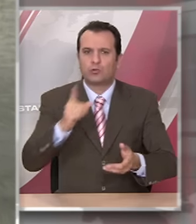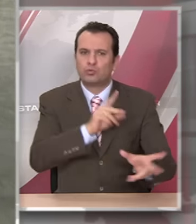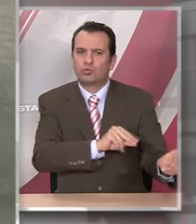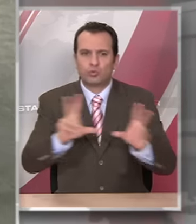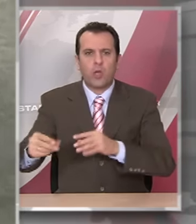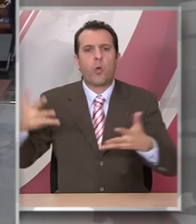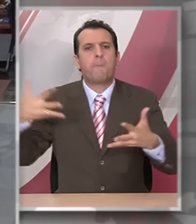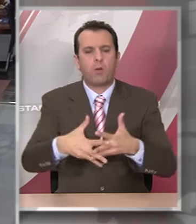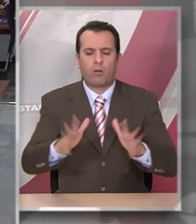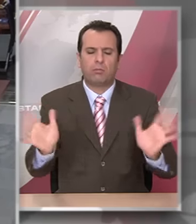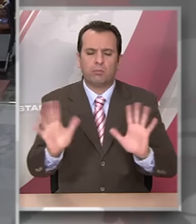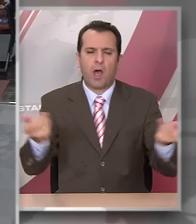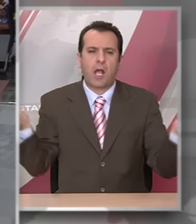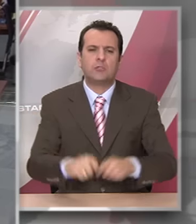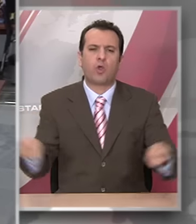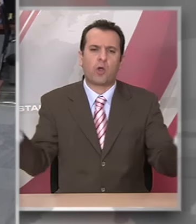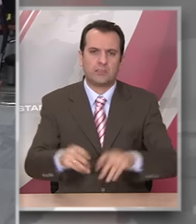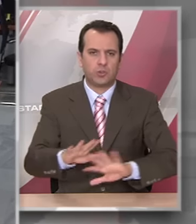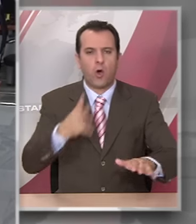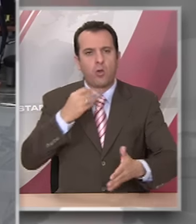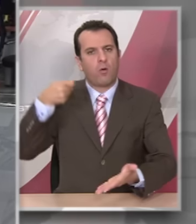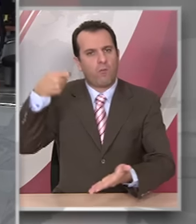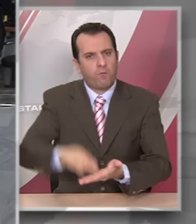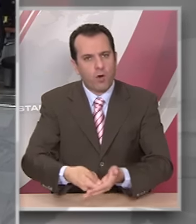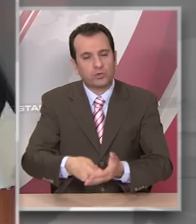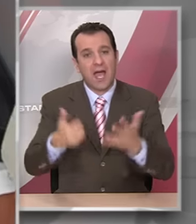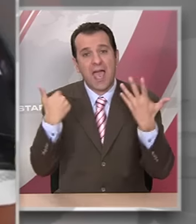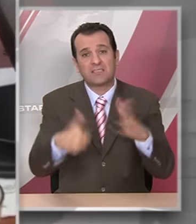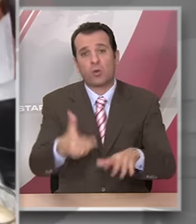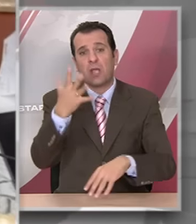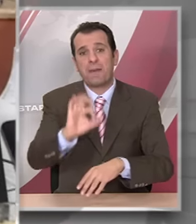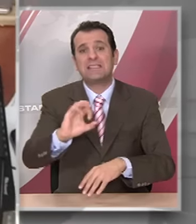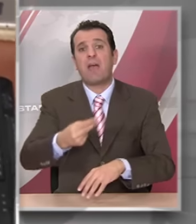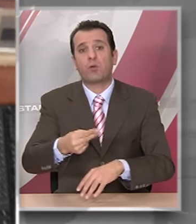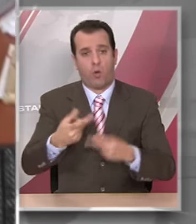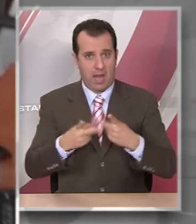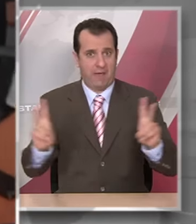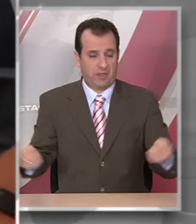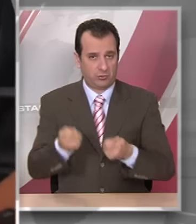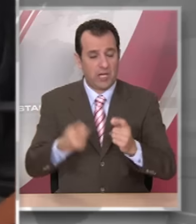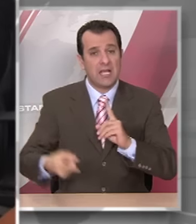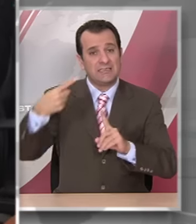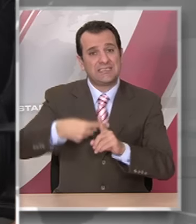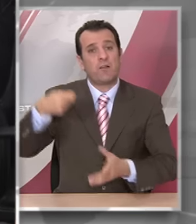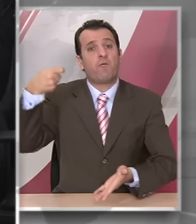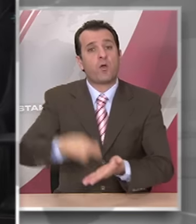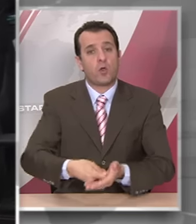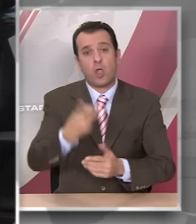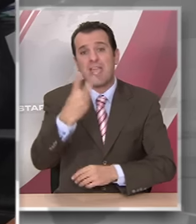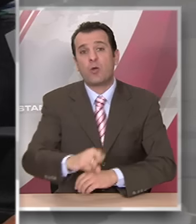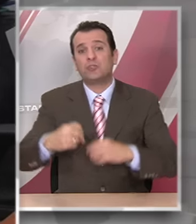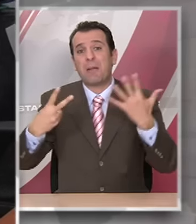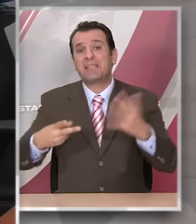καθώς εκτός των άλλων έχουν να πληρώσουν τέλος επιδεύματος 650 ευρώ, αυξημένη φορολογία